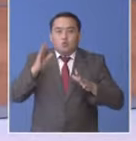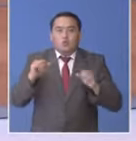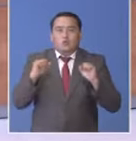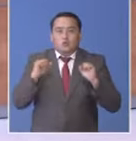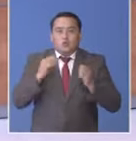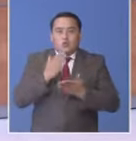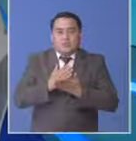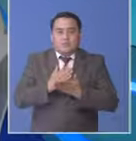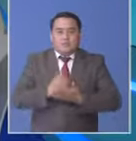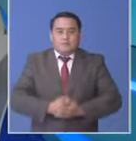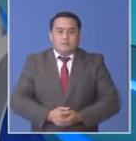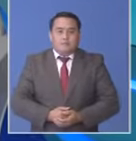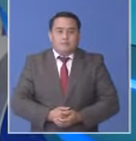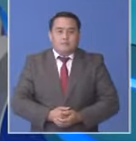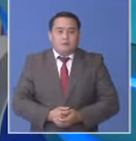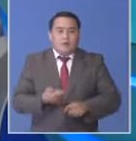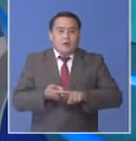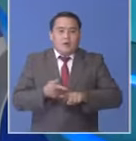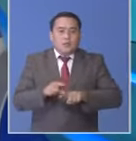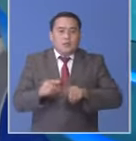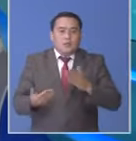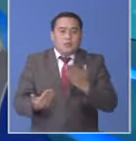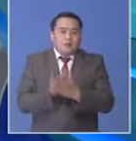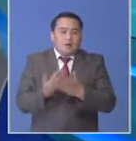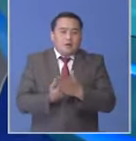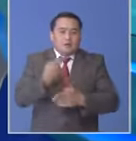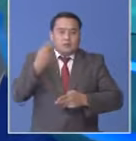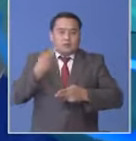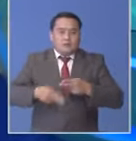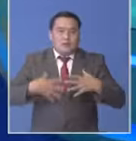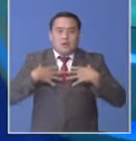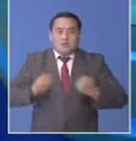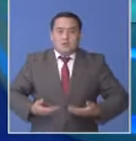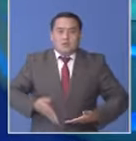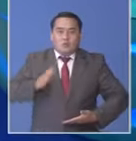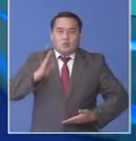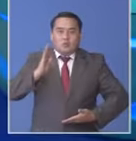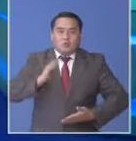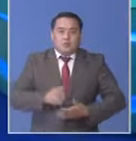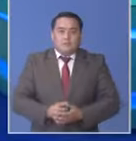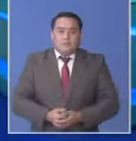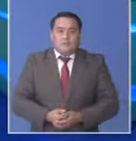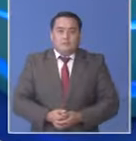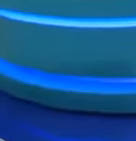спорте. Это были новости к этому часу. Смотрите нас завтра. До свидания.